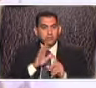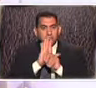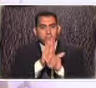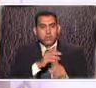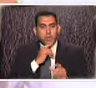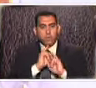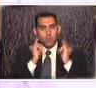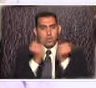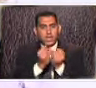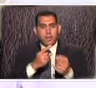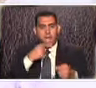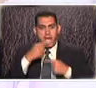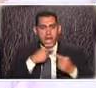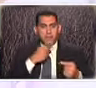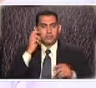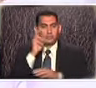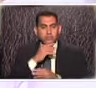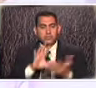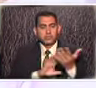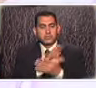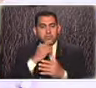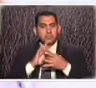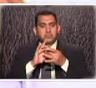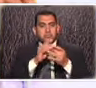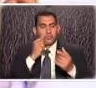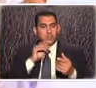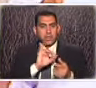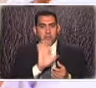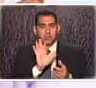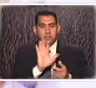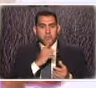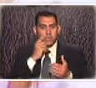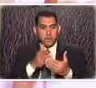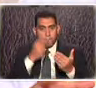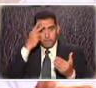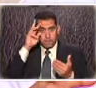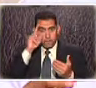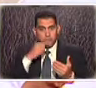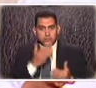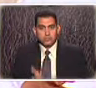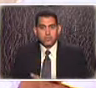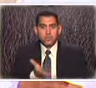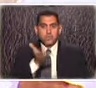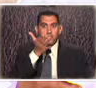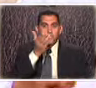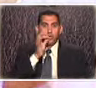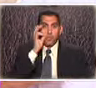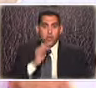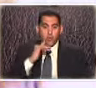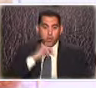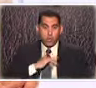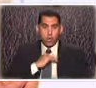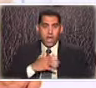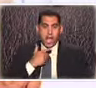للمجتمع او للامه او لاي مجال من المجالات هذا المعنى حاكم يجعل